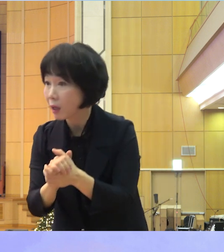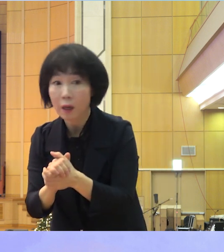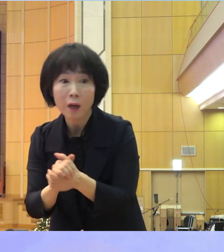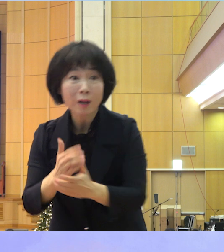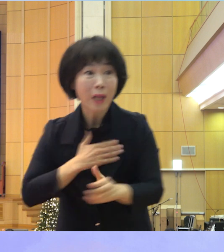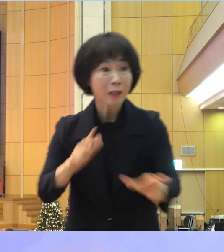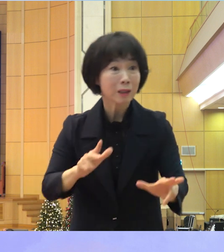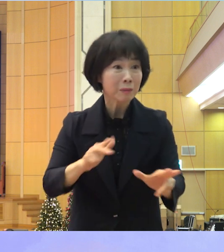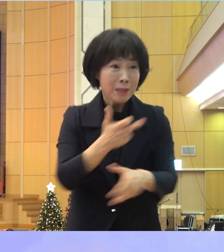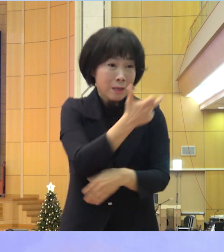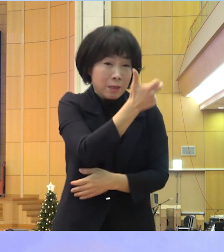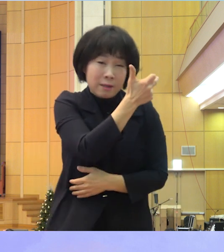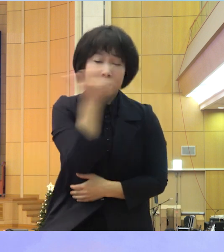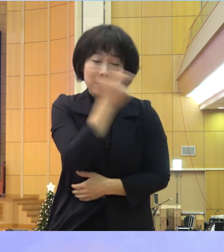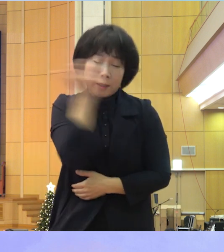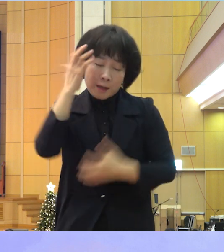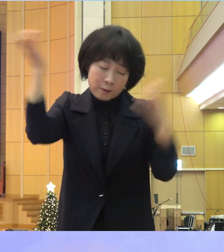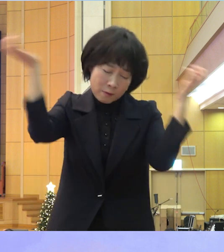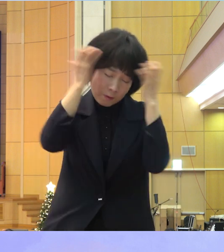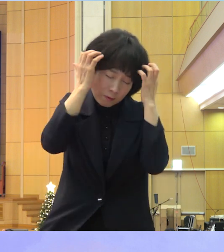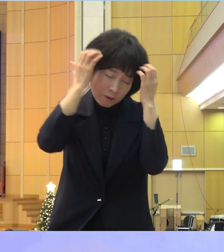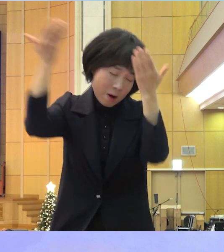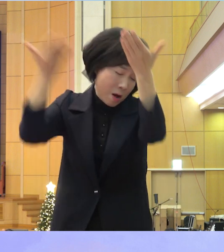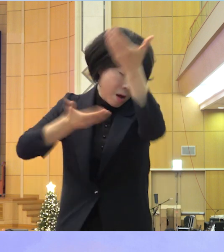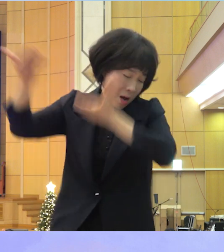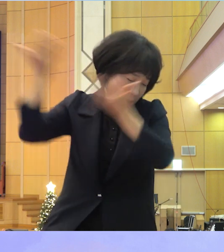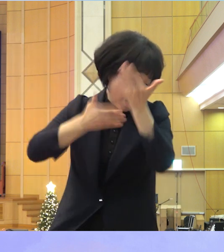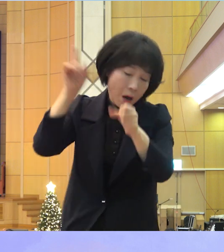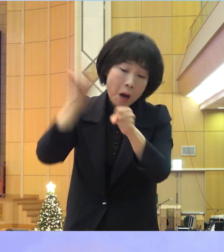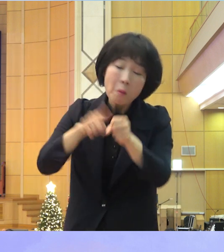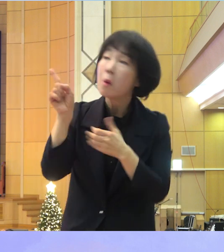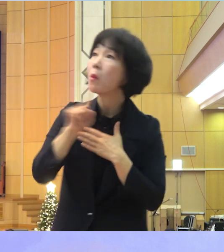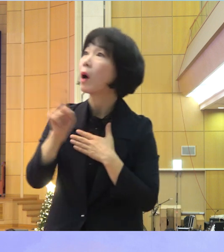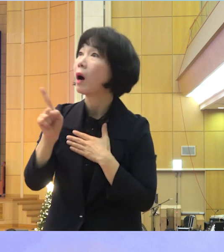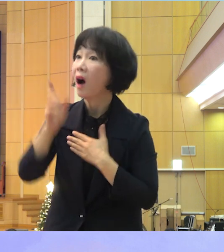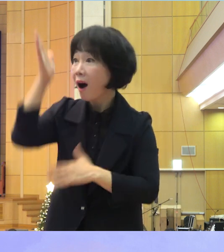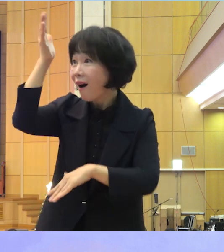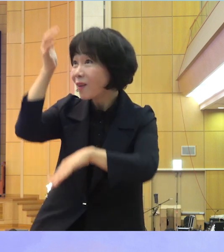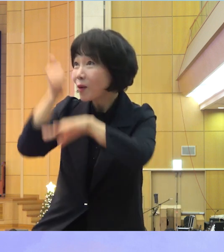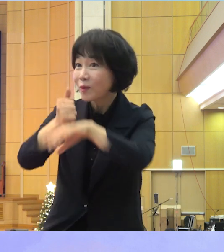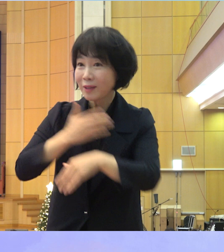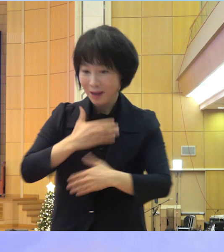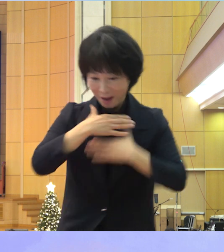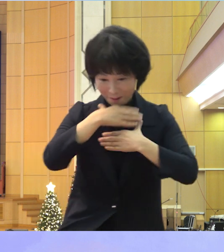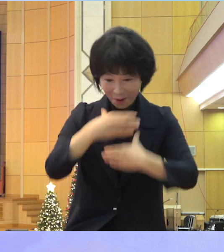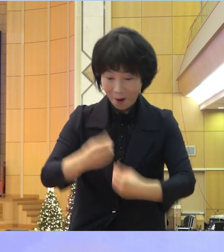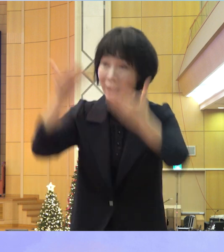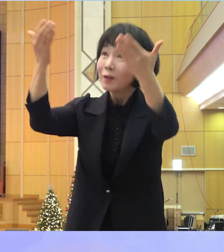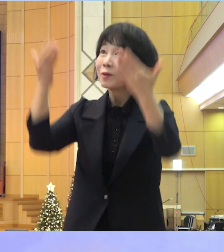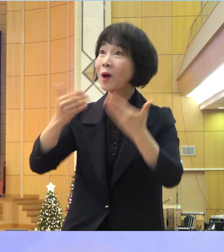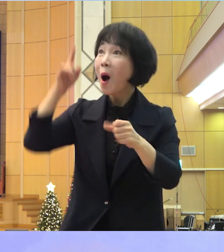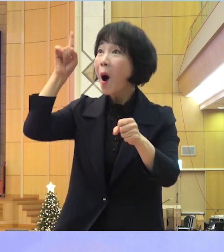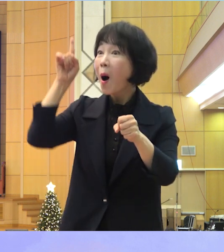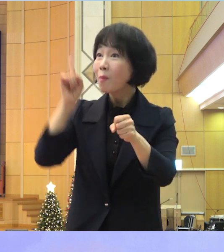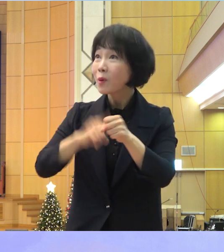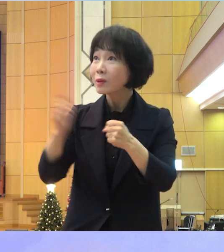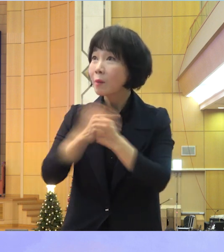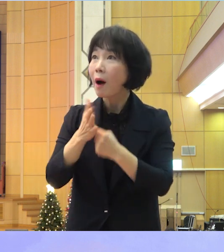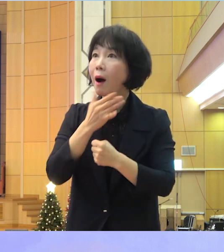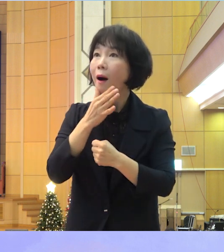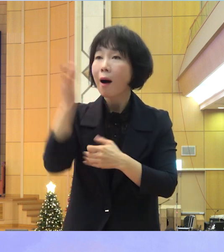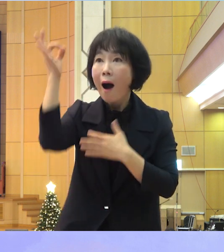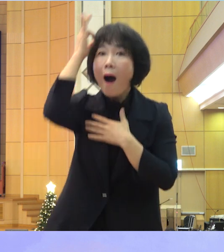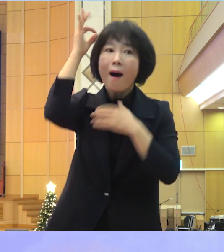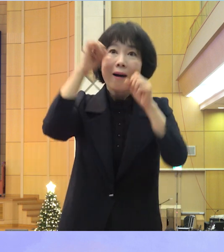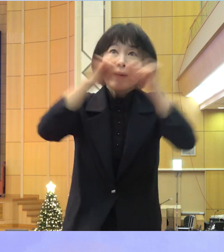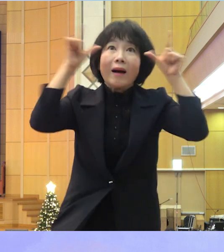내게 큰 고통을 준 것은 평안을 주려고 이런 고통이 왔다라고 히스기야 왕은 깨달은